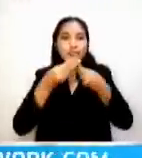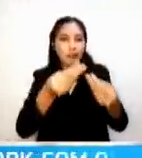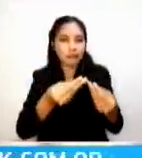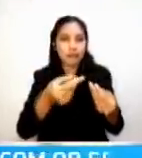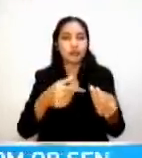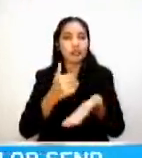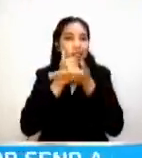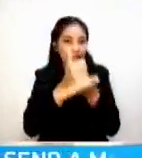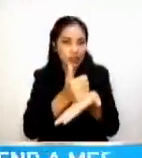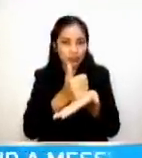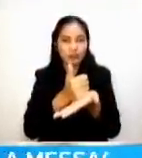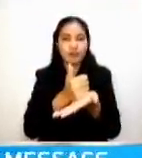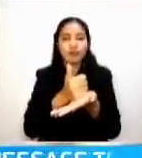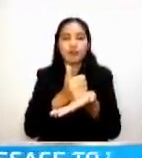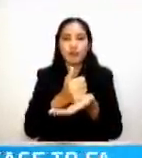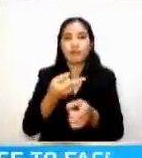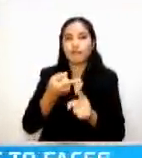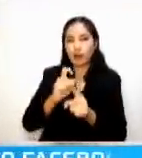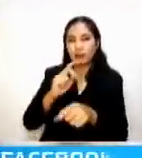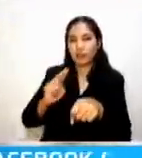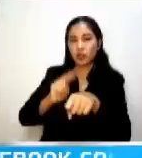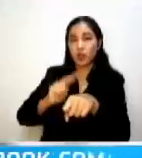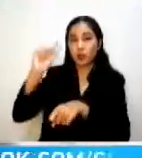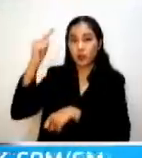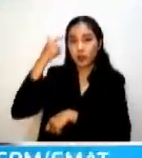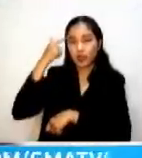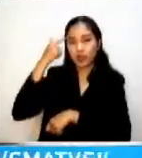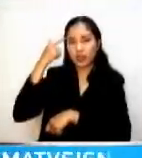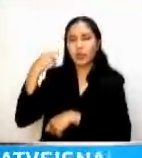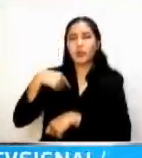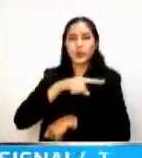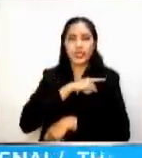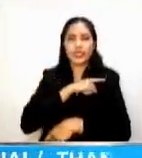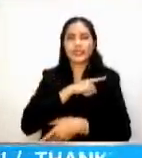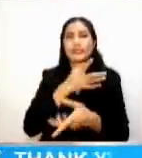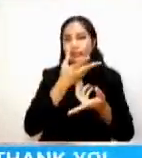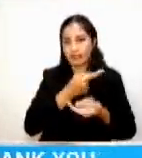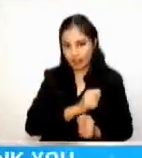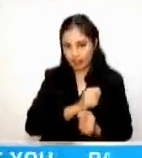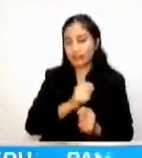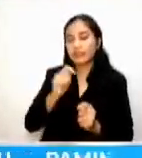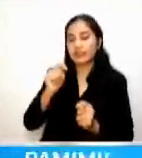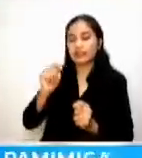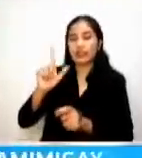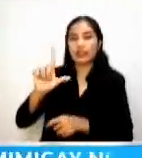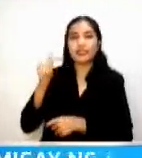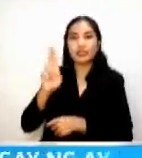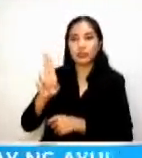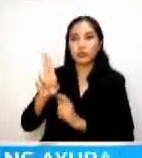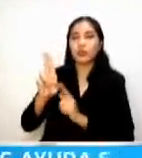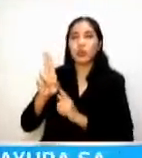sa national government. And we have full trust naman po sa kanila na of course uunahin talaga o